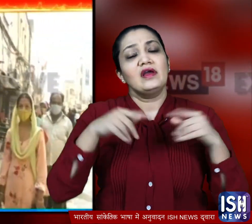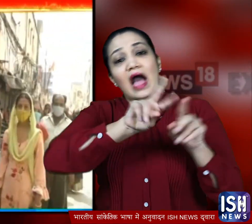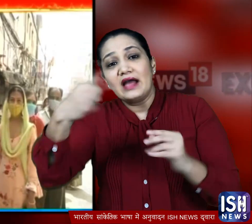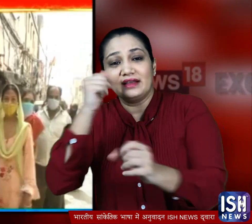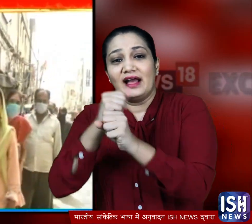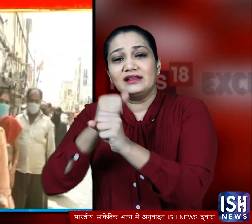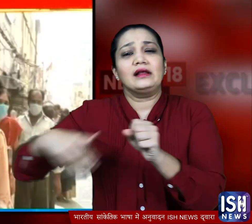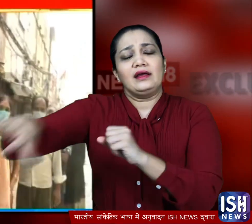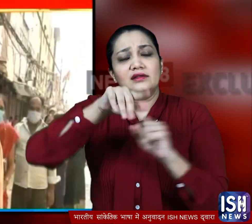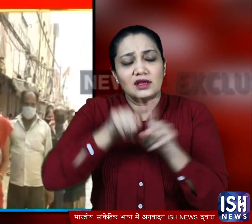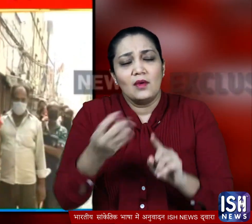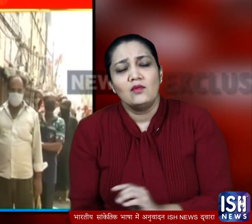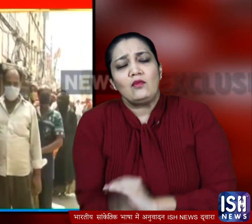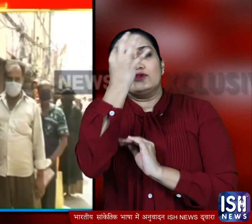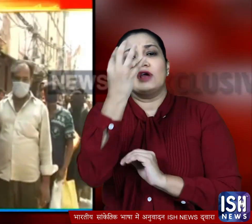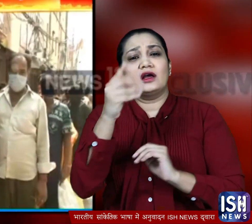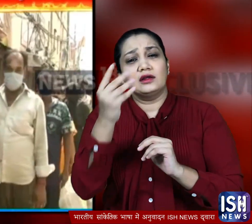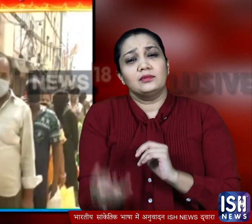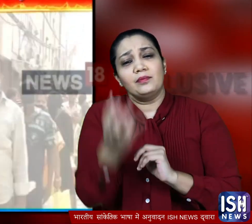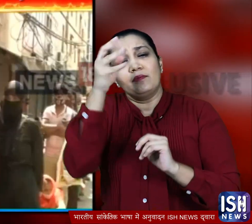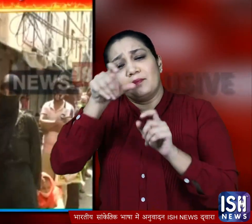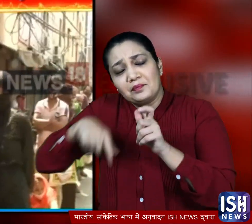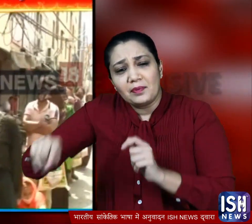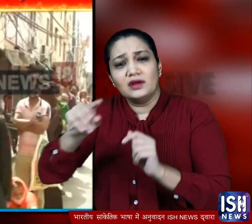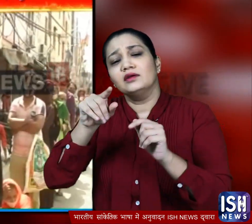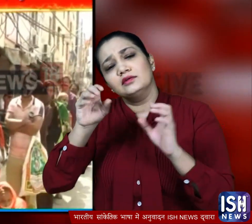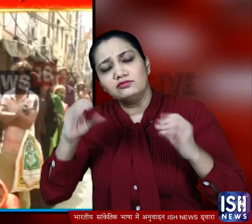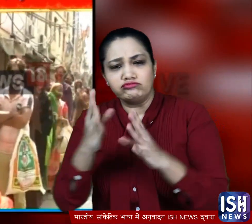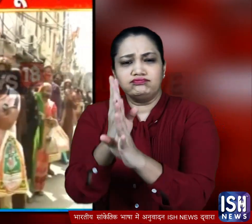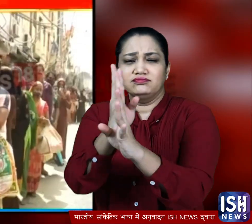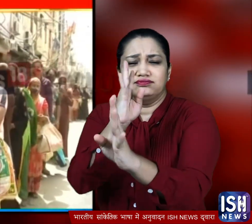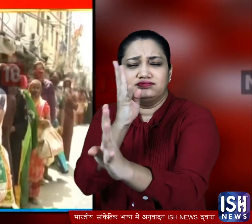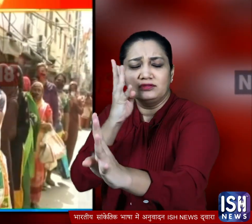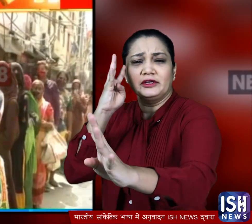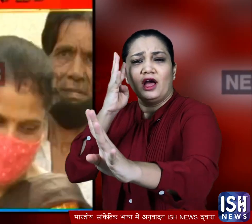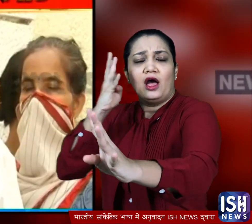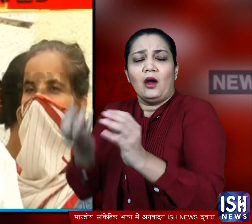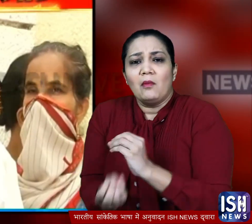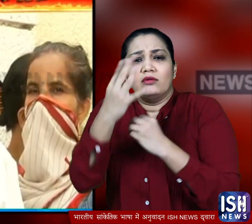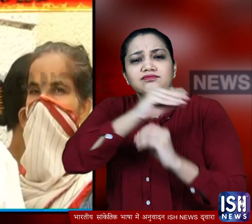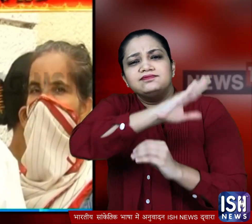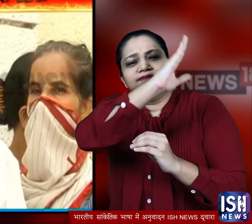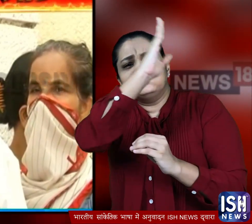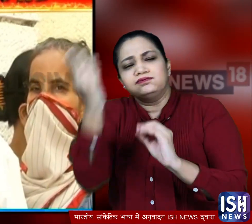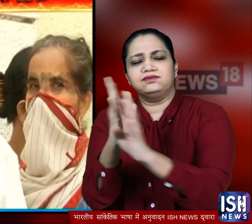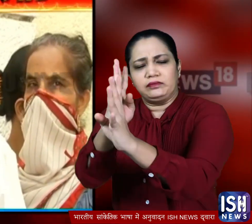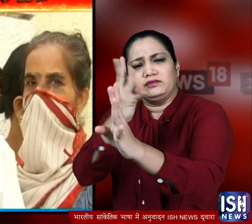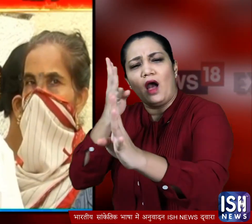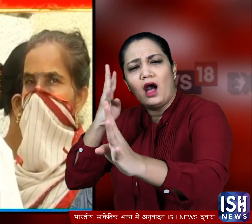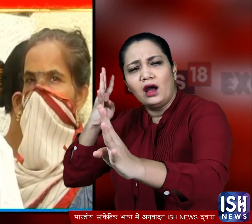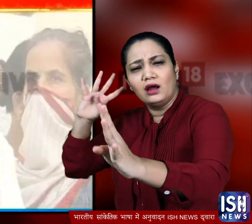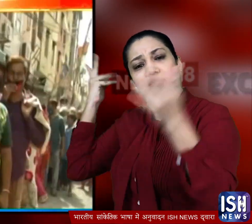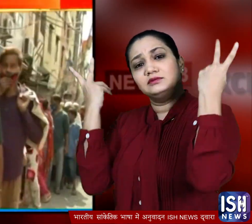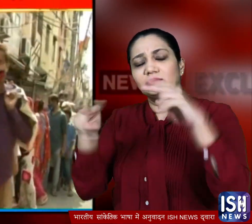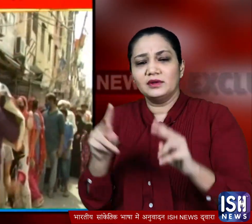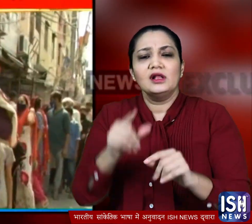गांधीनगर इलाके में रहा। वहां सुबह 4 बजे से लोग इंतजार करते रहे। जैसे जैसे दिन चढ़ा, लाइन लंबी होती गई। मुफ्त राशन पाने के चक्कर में लोग